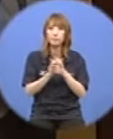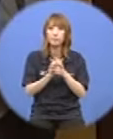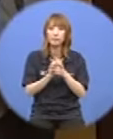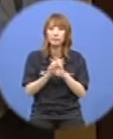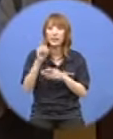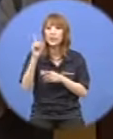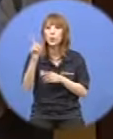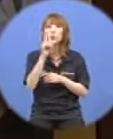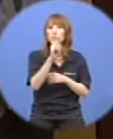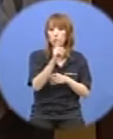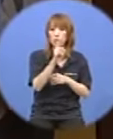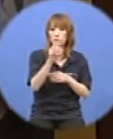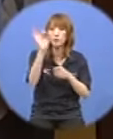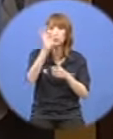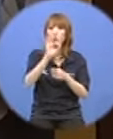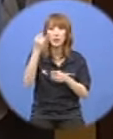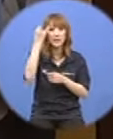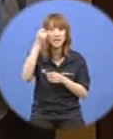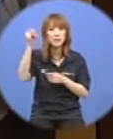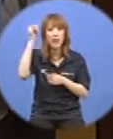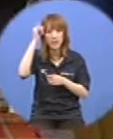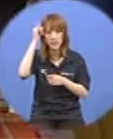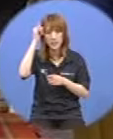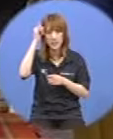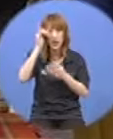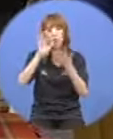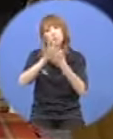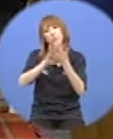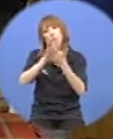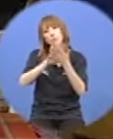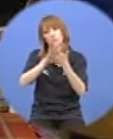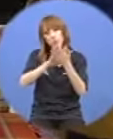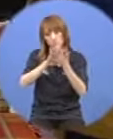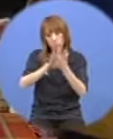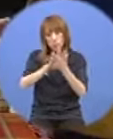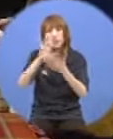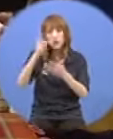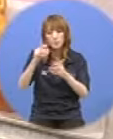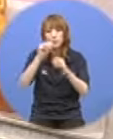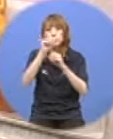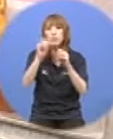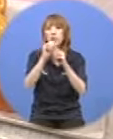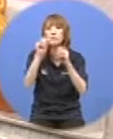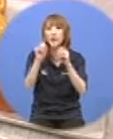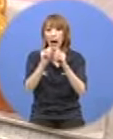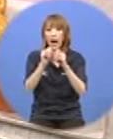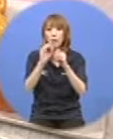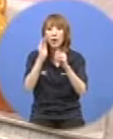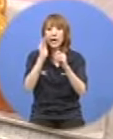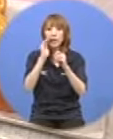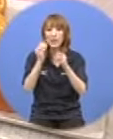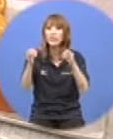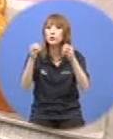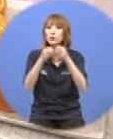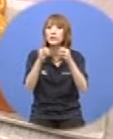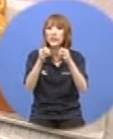個一個では商品イメージが確立しないんだけど、まあそれがついてて、そう言ってもらえると、じ